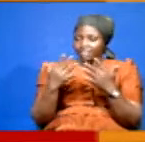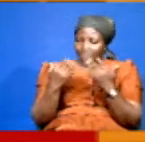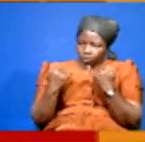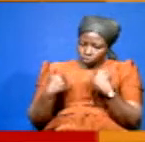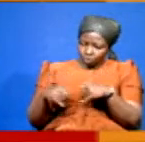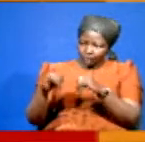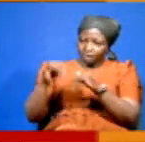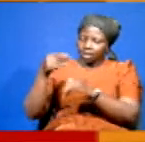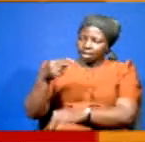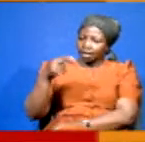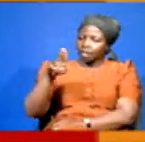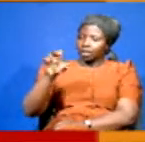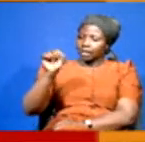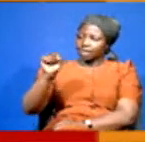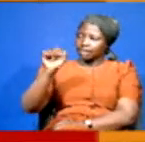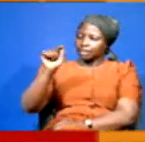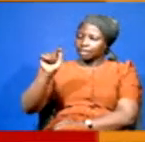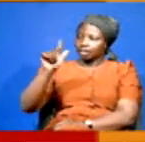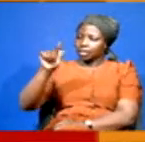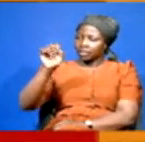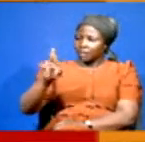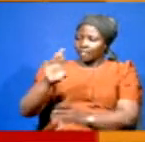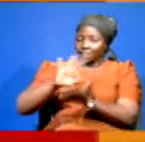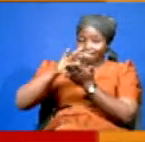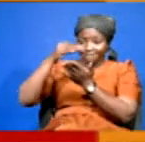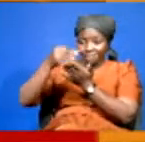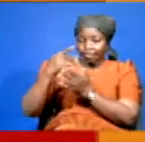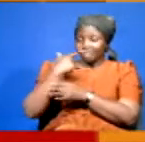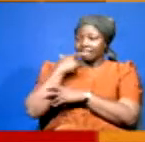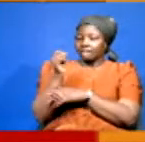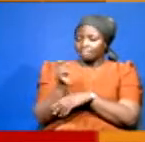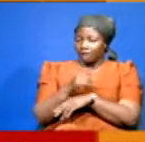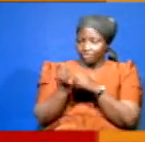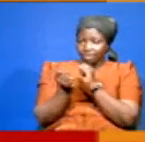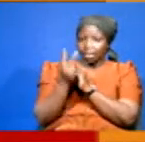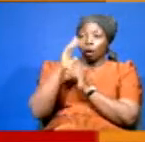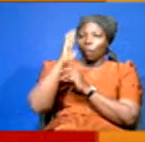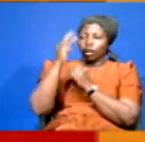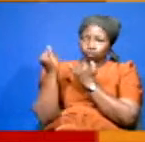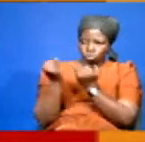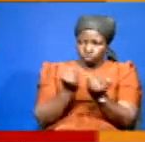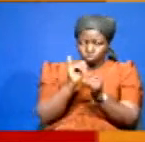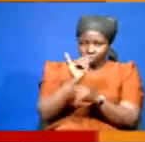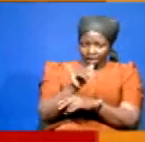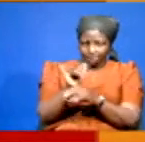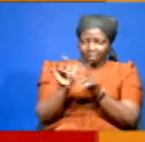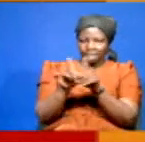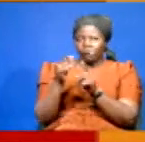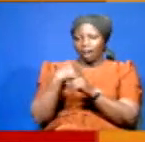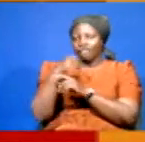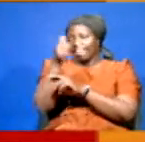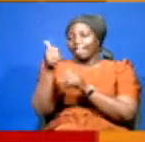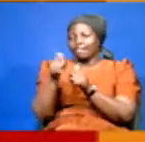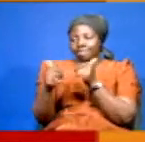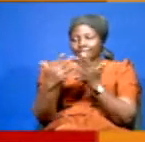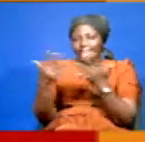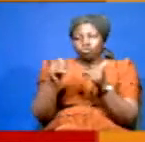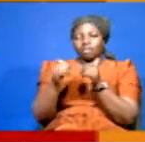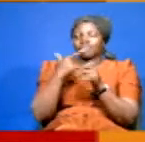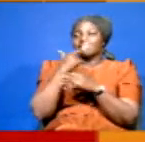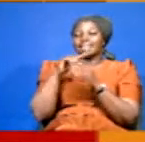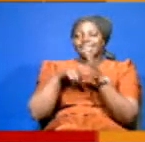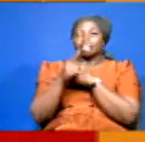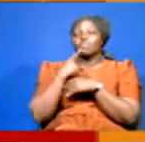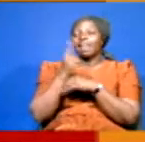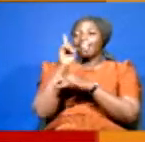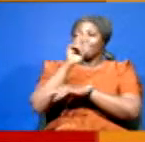Na tumesema December tunaleta hustler fund. Kuna zile promises tulisema within 100 days we are going to achieve them. Na zile ambazo